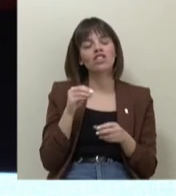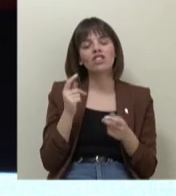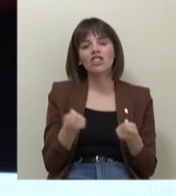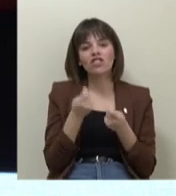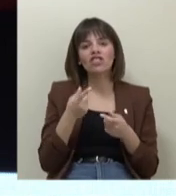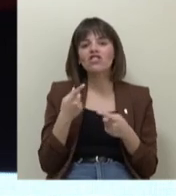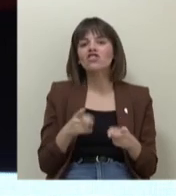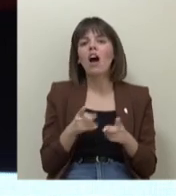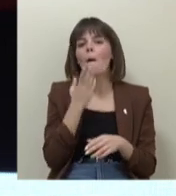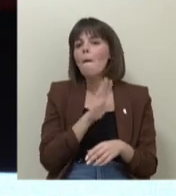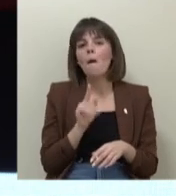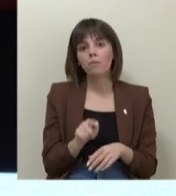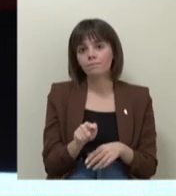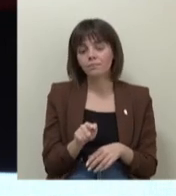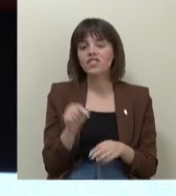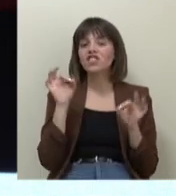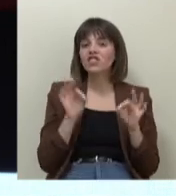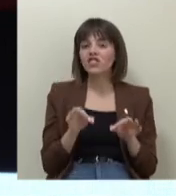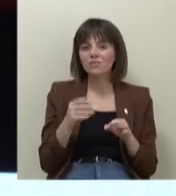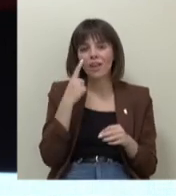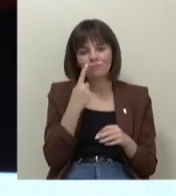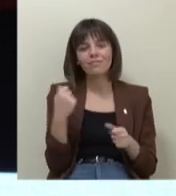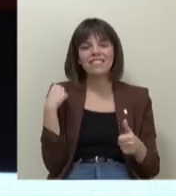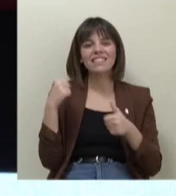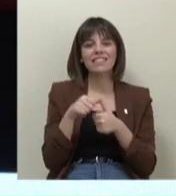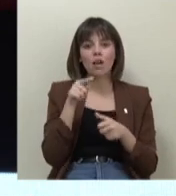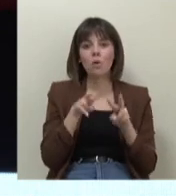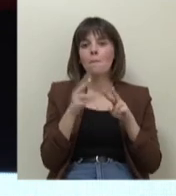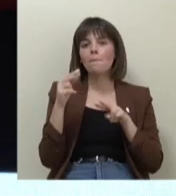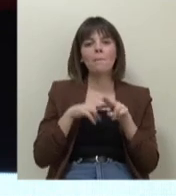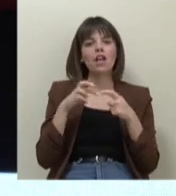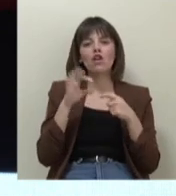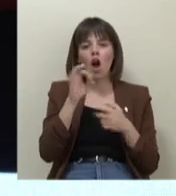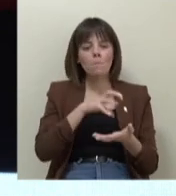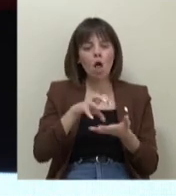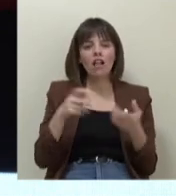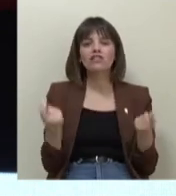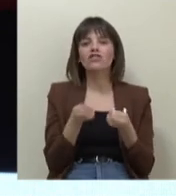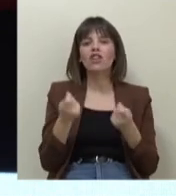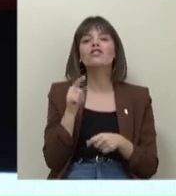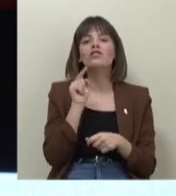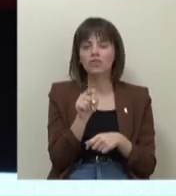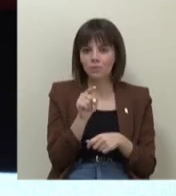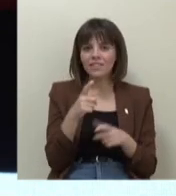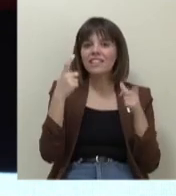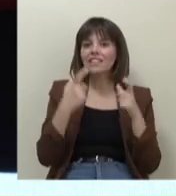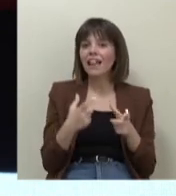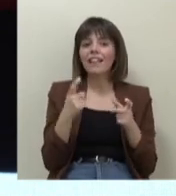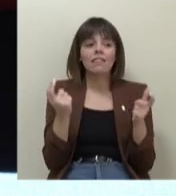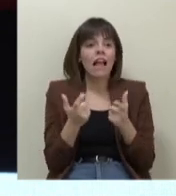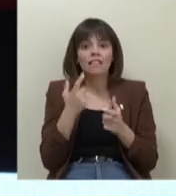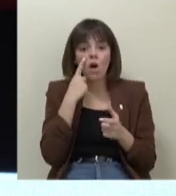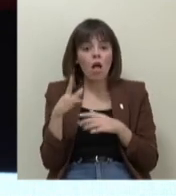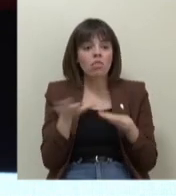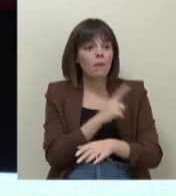yok. Şimdi keza yine bu mikro bölgeleme çalışması kentin neresinin